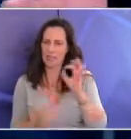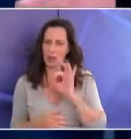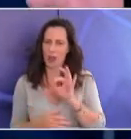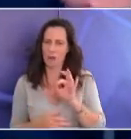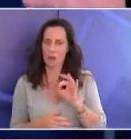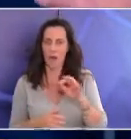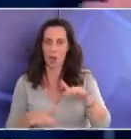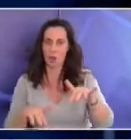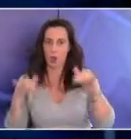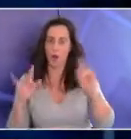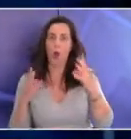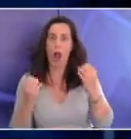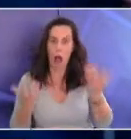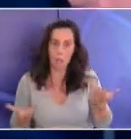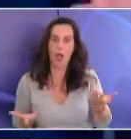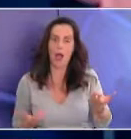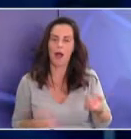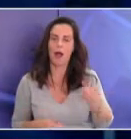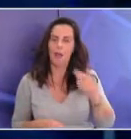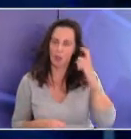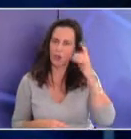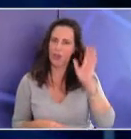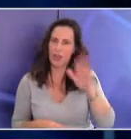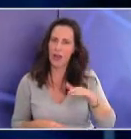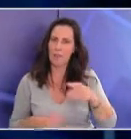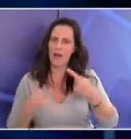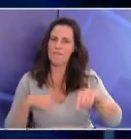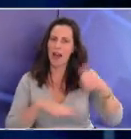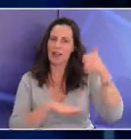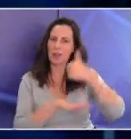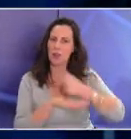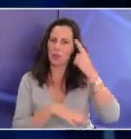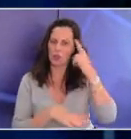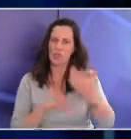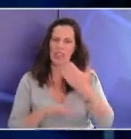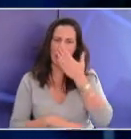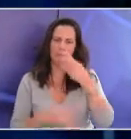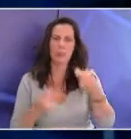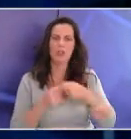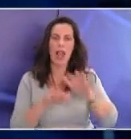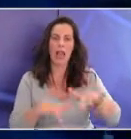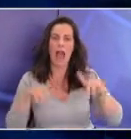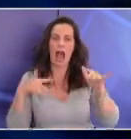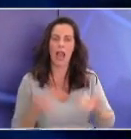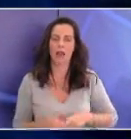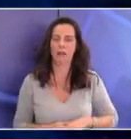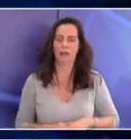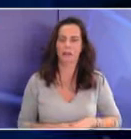קטמון, כמות הצופים היא לא כזאת גדולה ומרשימה, ואני חושב שגם בוועד המנהל של המועדון יודעים שזו אכזבה מסוימת.